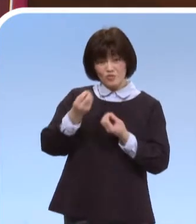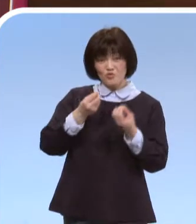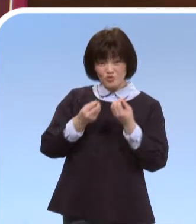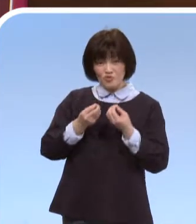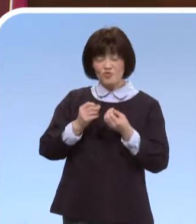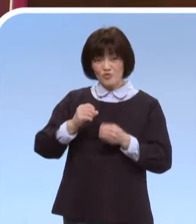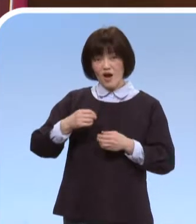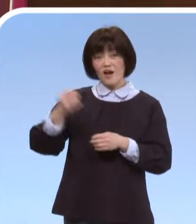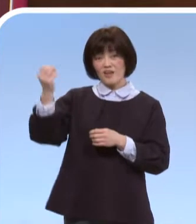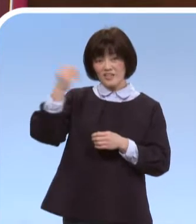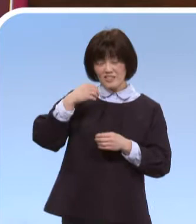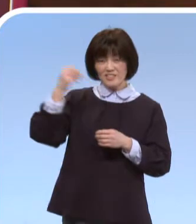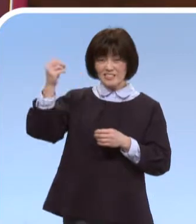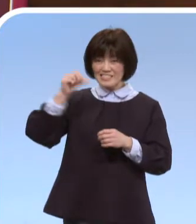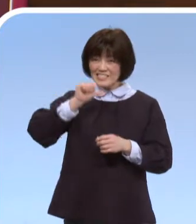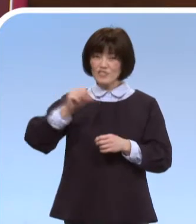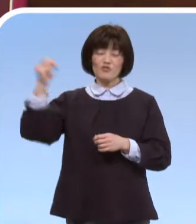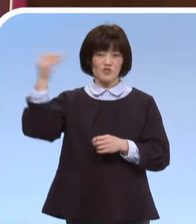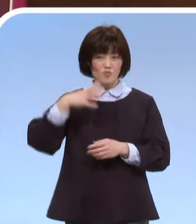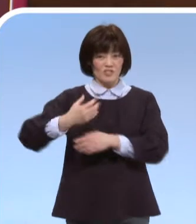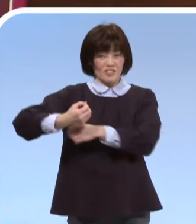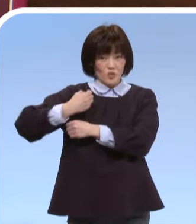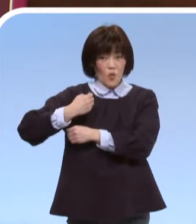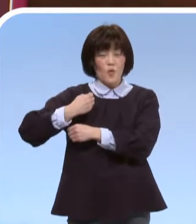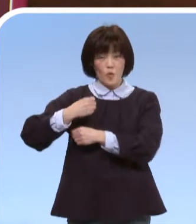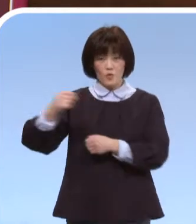税の返礼品にも選ばれました。